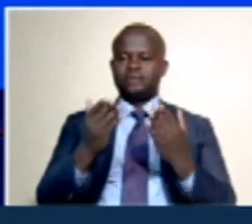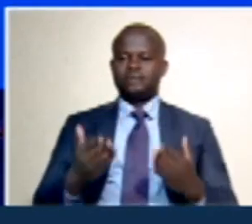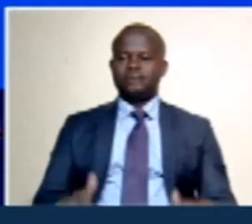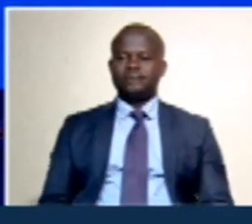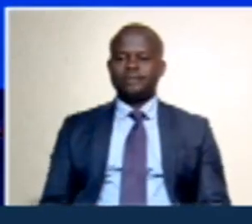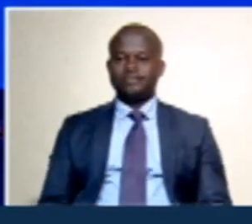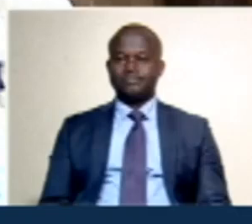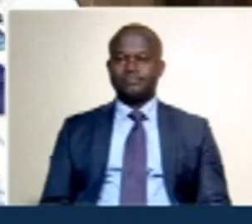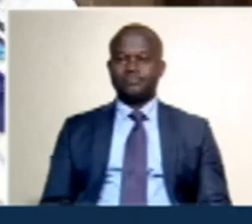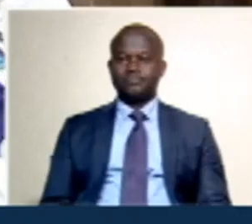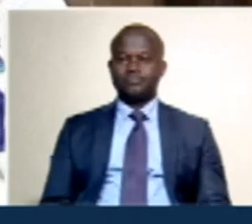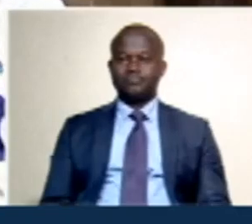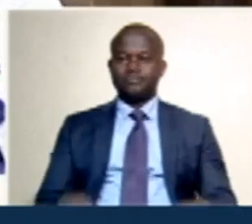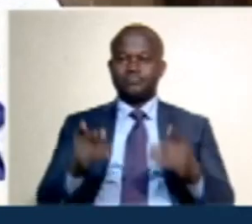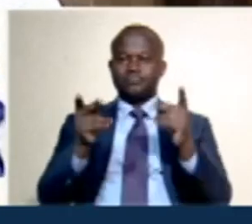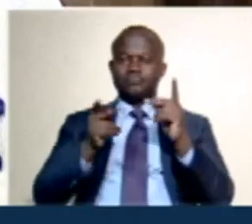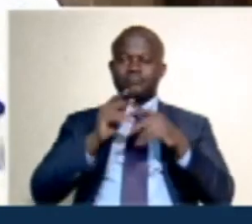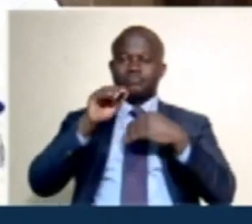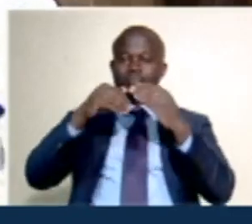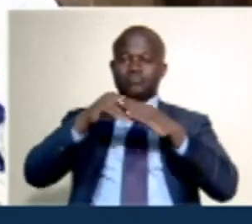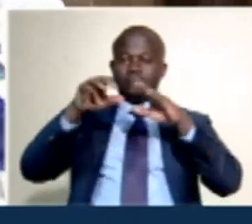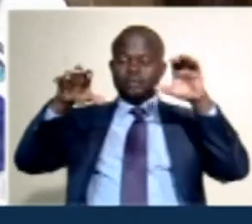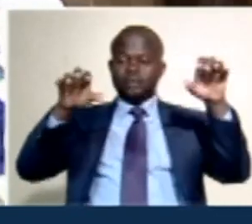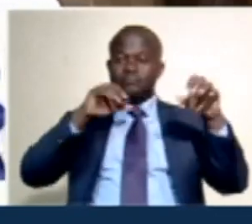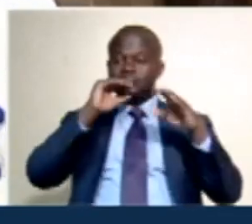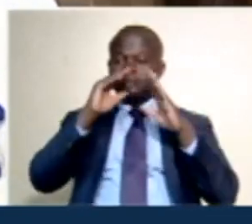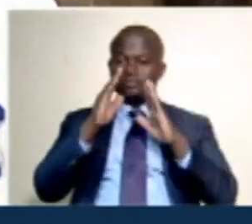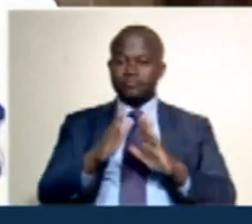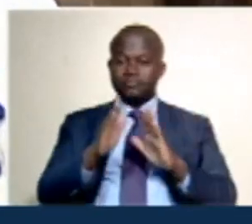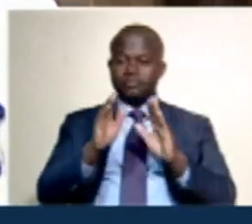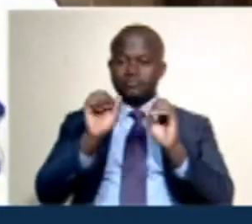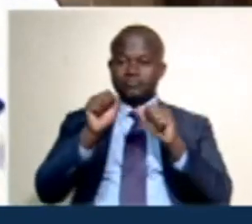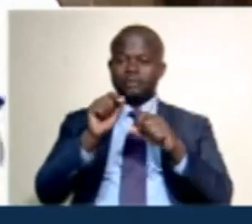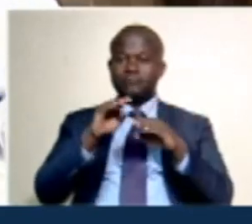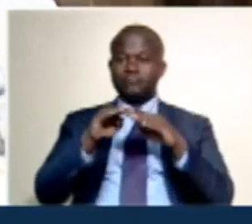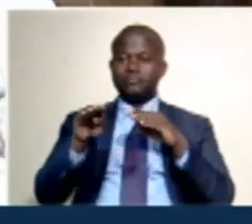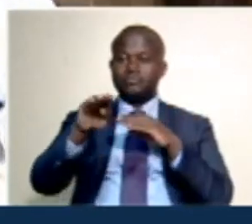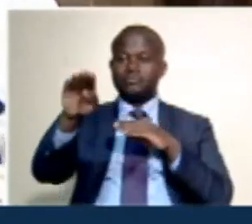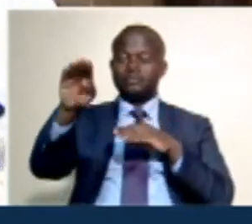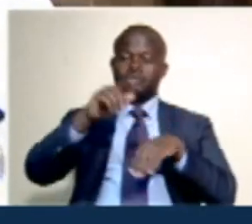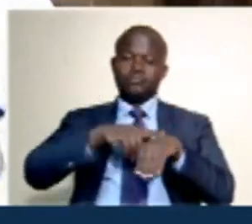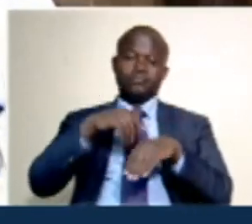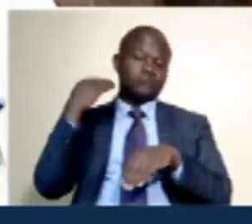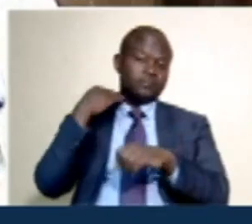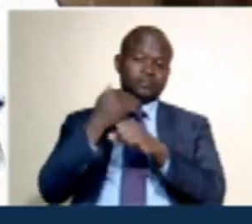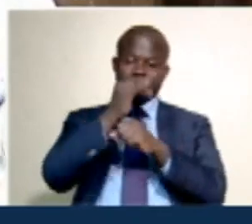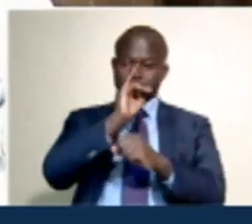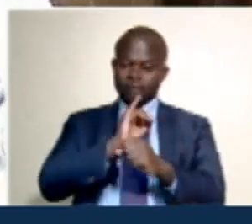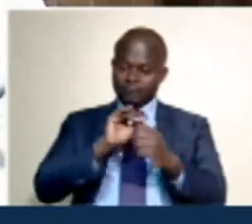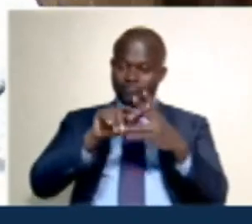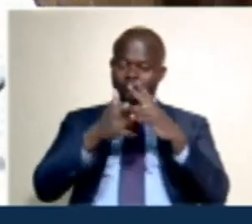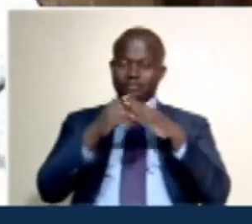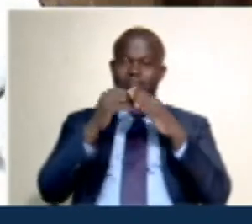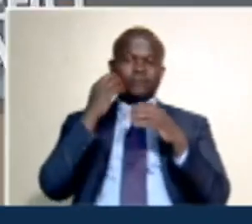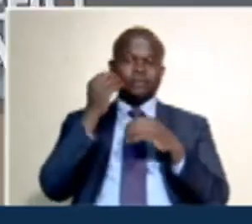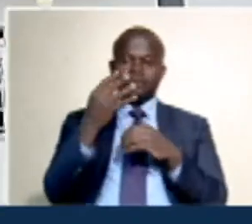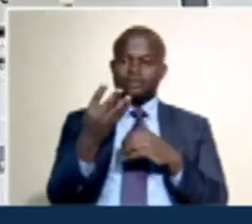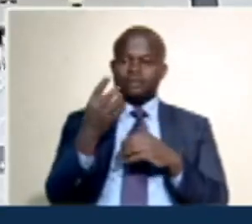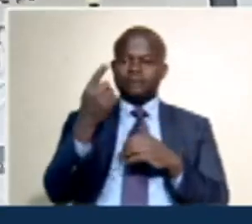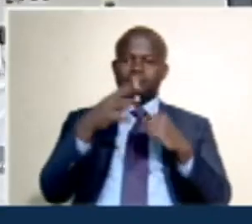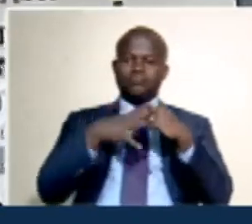Gatarayiha ahantu hose batangatanze nta muntu uri kwambuka ngo age i Burundi ubwo jenoside yakorewe abatutsi yatangiraga muri Mata